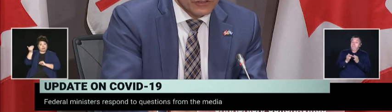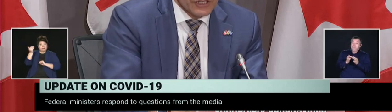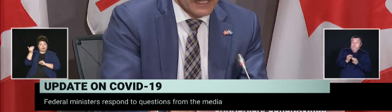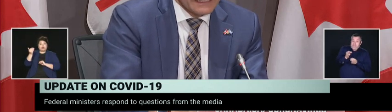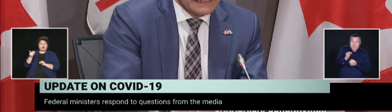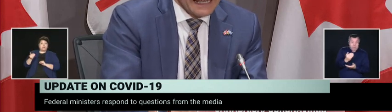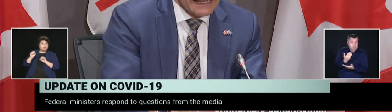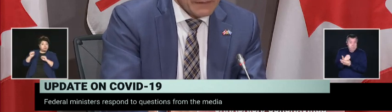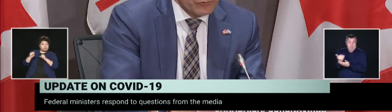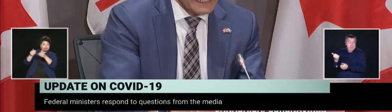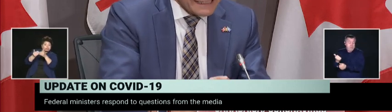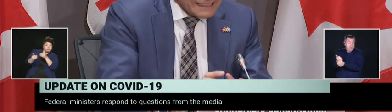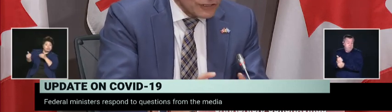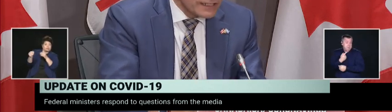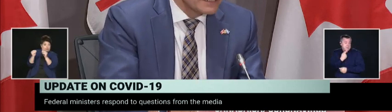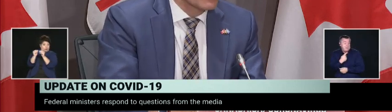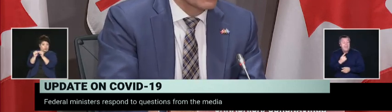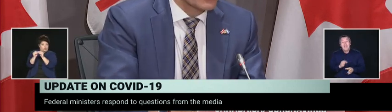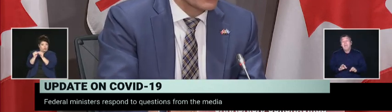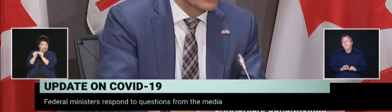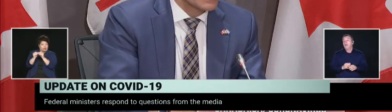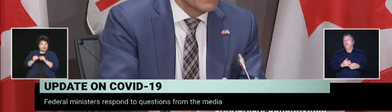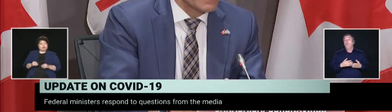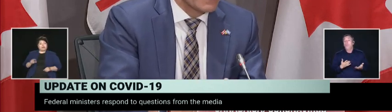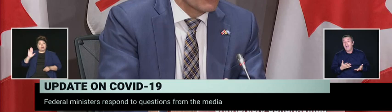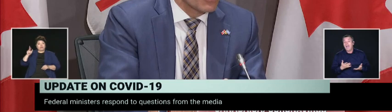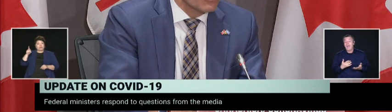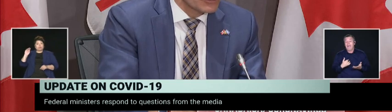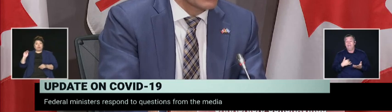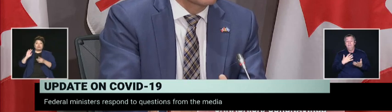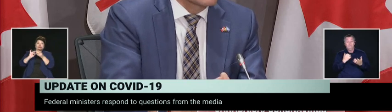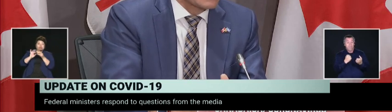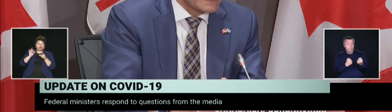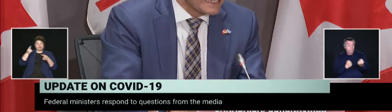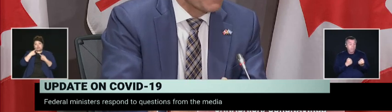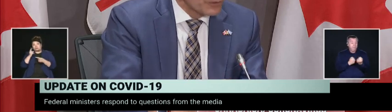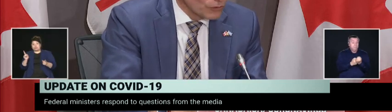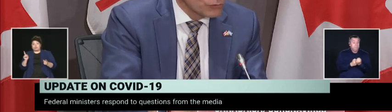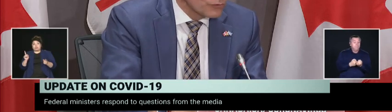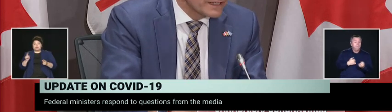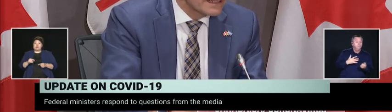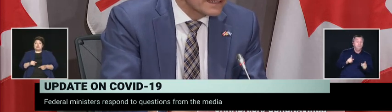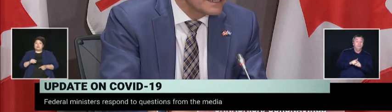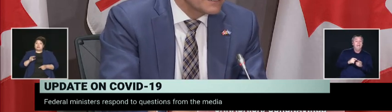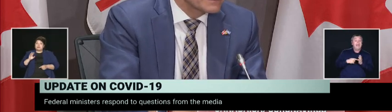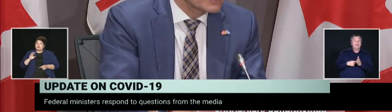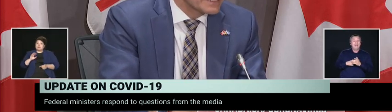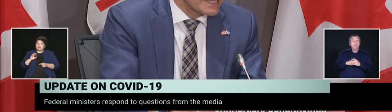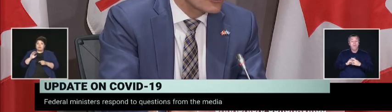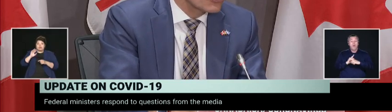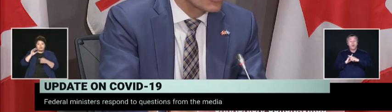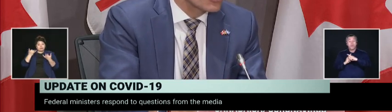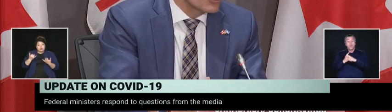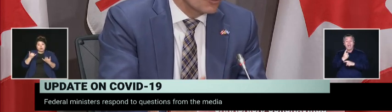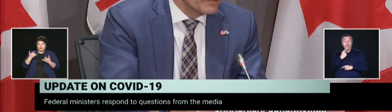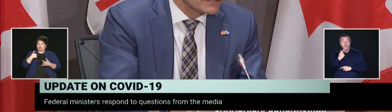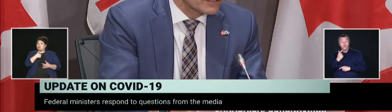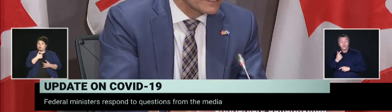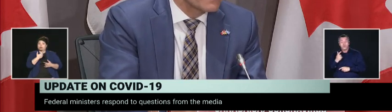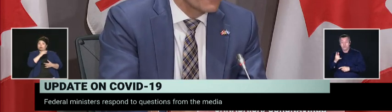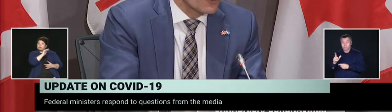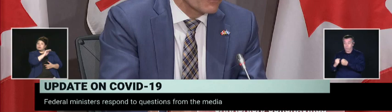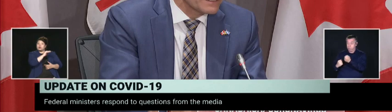important, c'est que l'appui additionnel qu'on va chercher avec la Croix-Rouge, c'est une très bonne nouvelle parce que ça ajoute